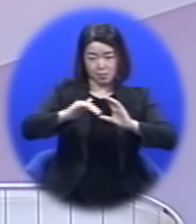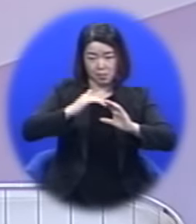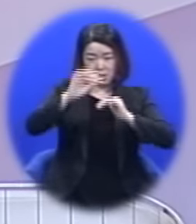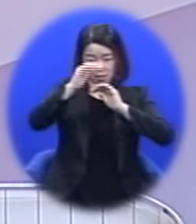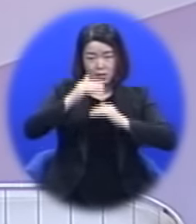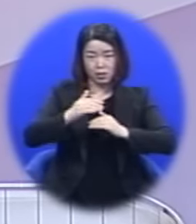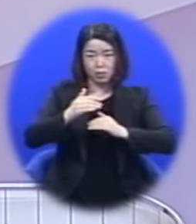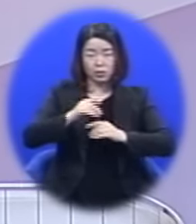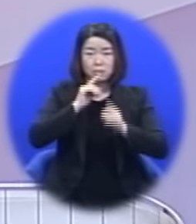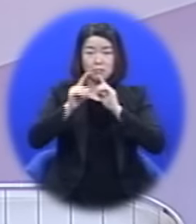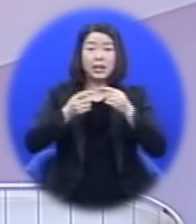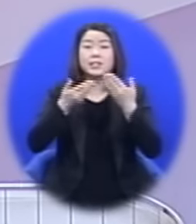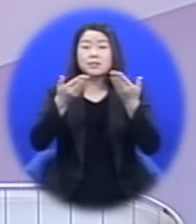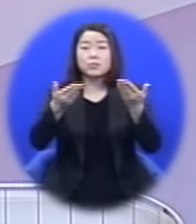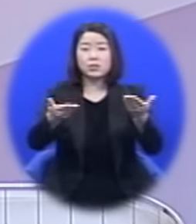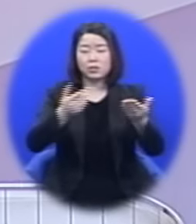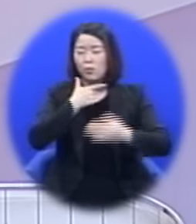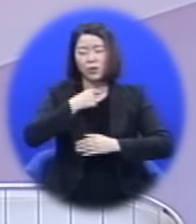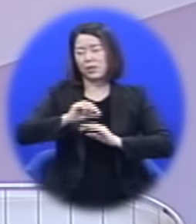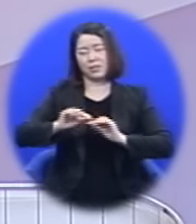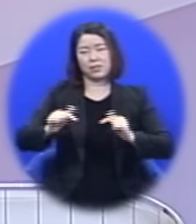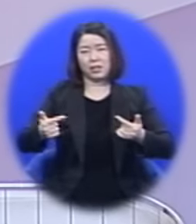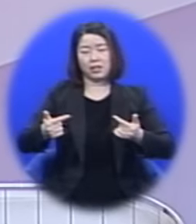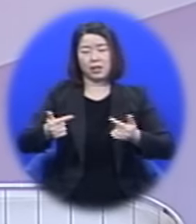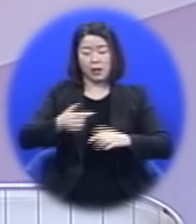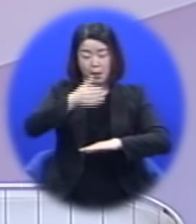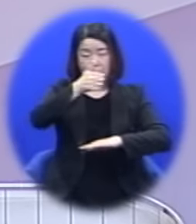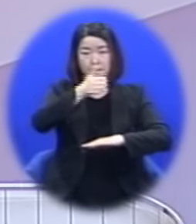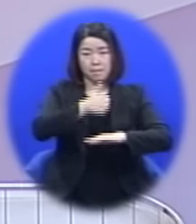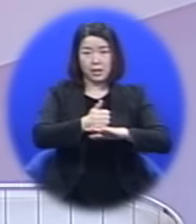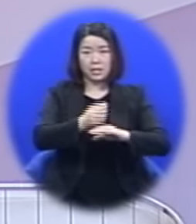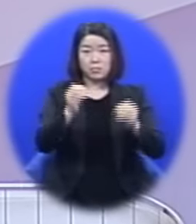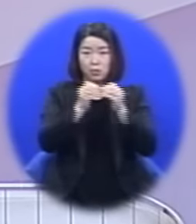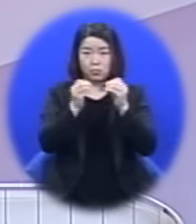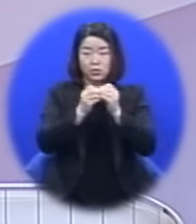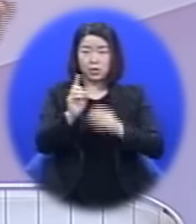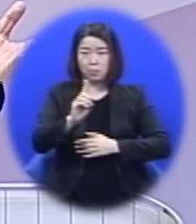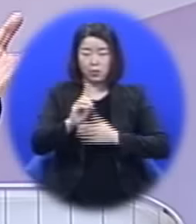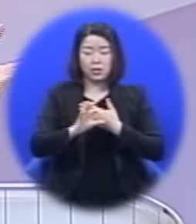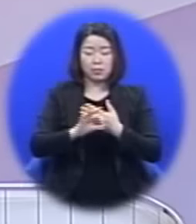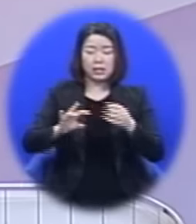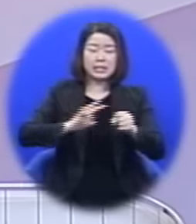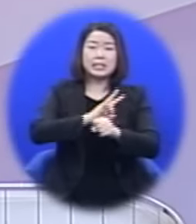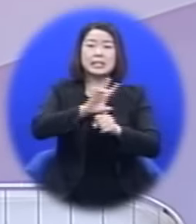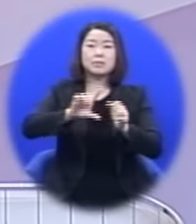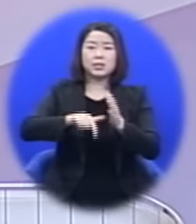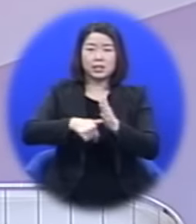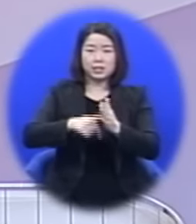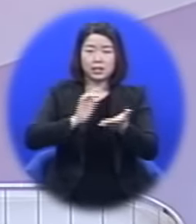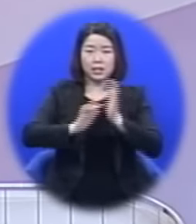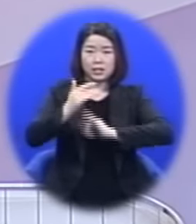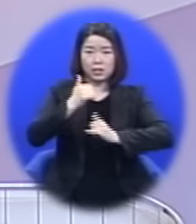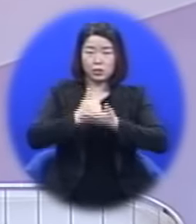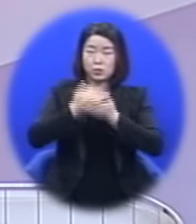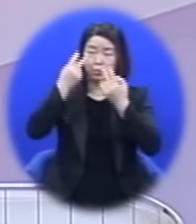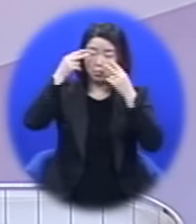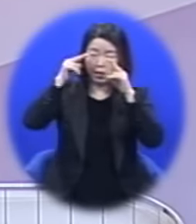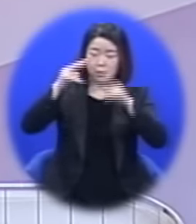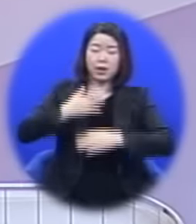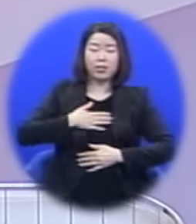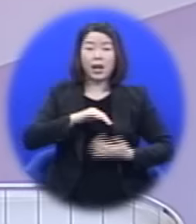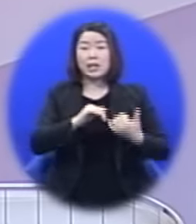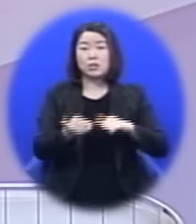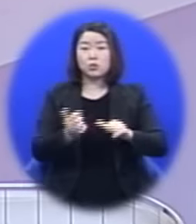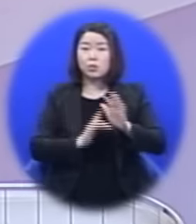옮기기는 원치 않고요. 마지막에 24시간 예수님을 바라보시라, 나는 죽고